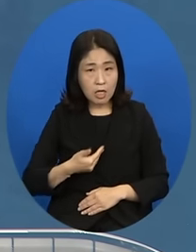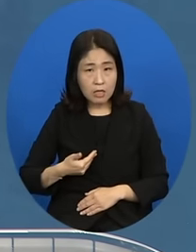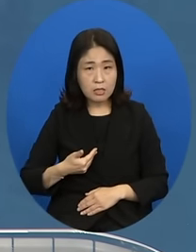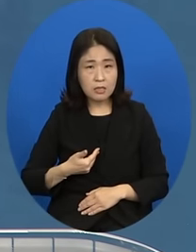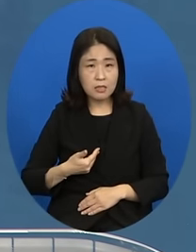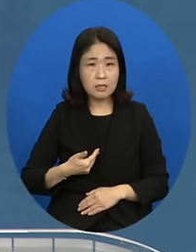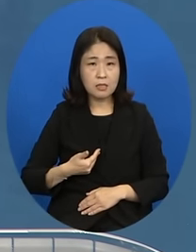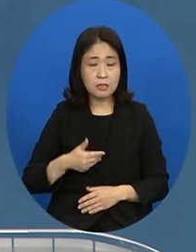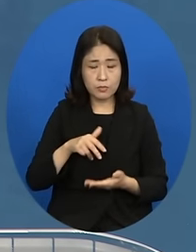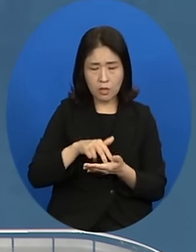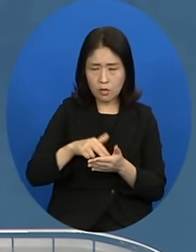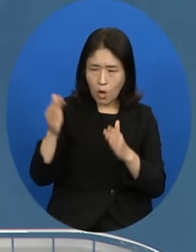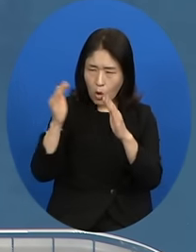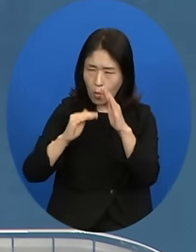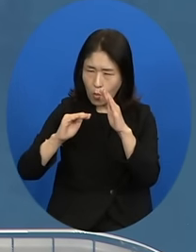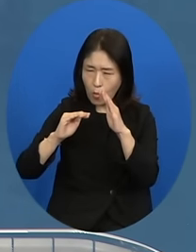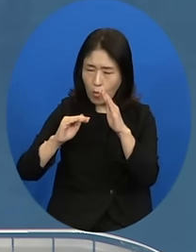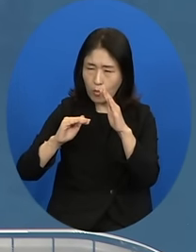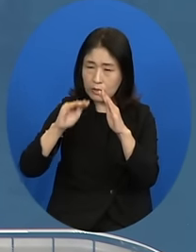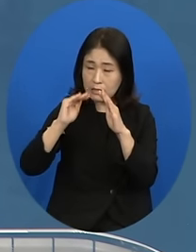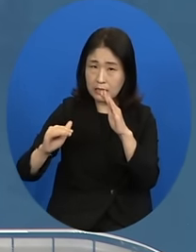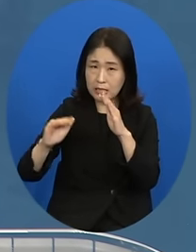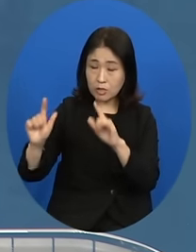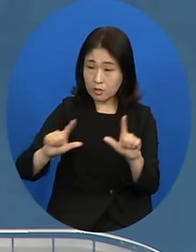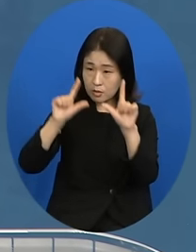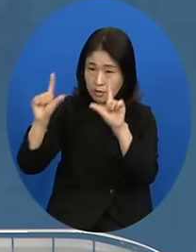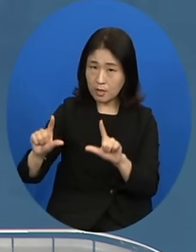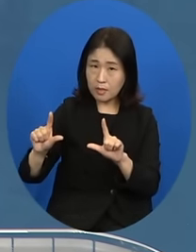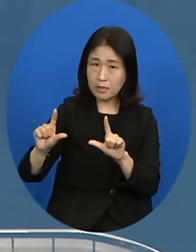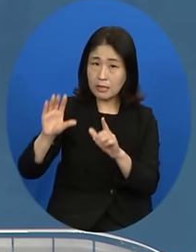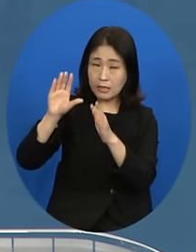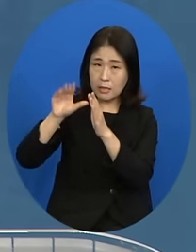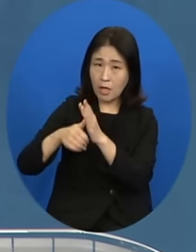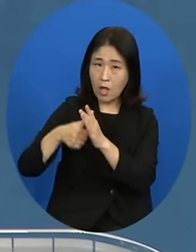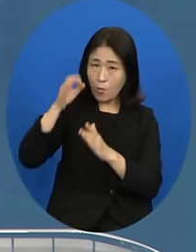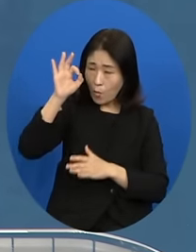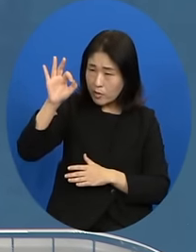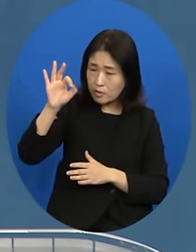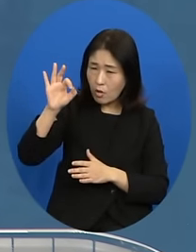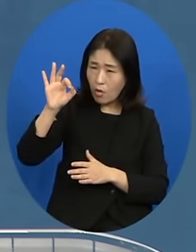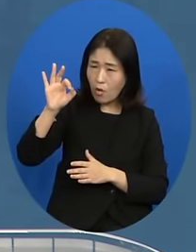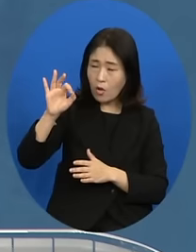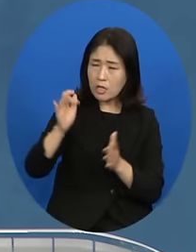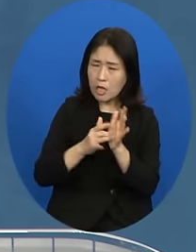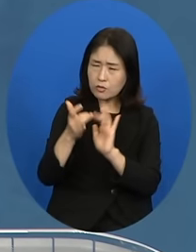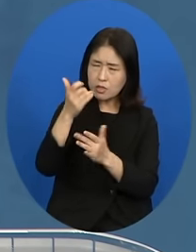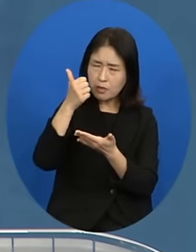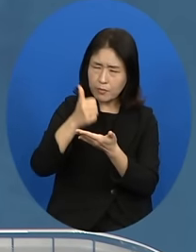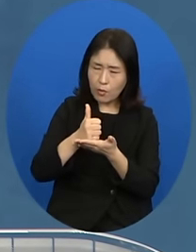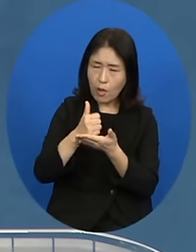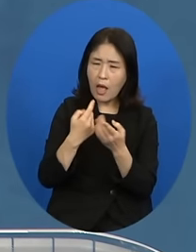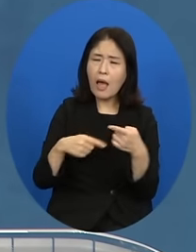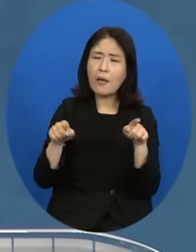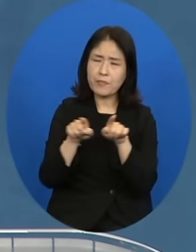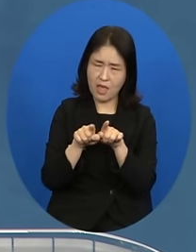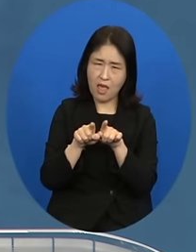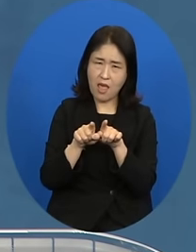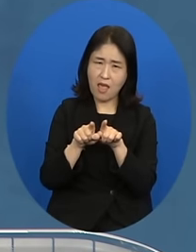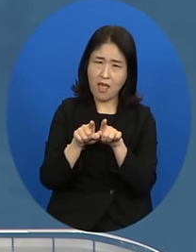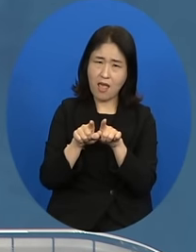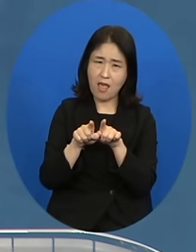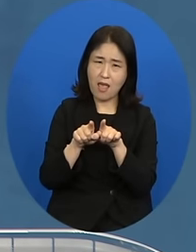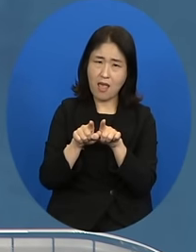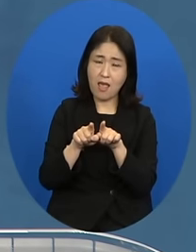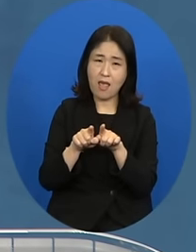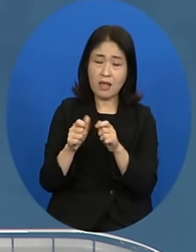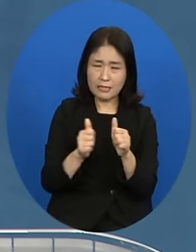기간 동안에 그들이 해야 될 일은 무엇이냐? 그저 예수님과 함께하는 것이었어요. 제자들은 계획이